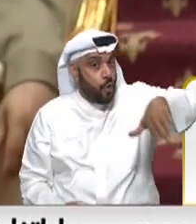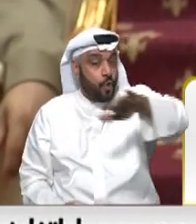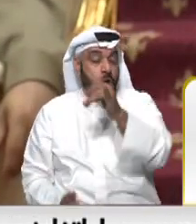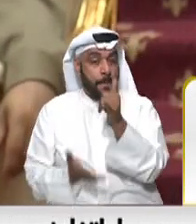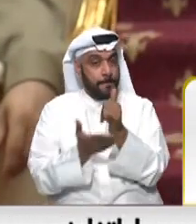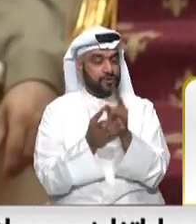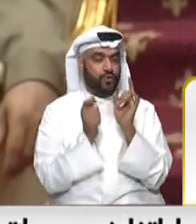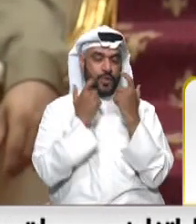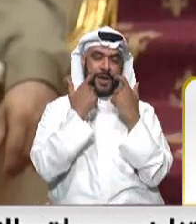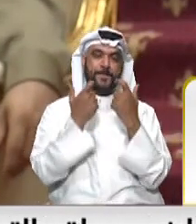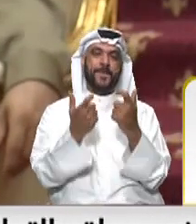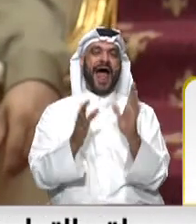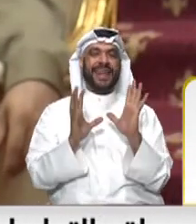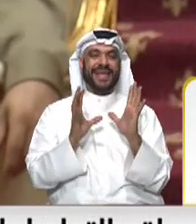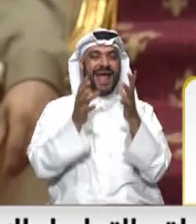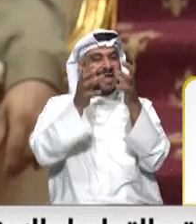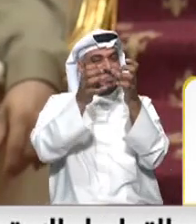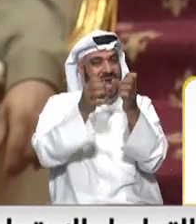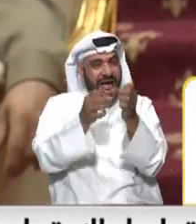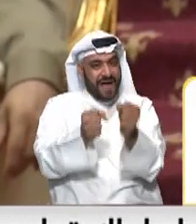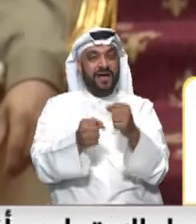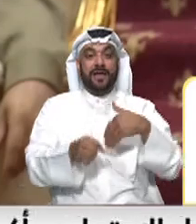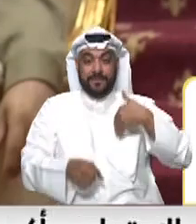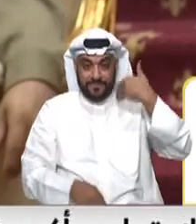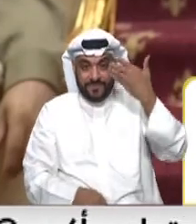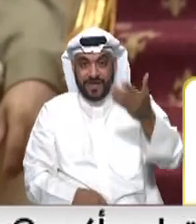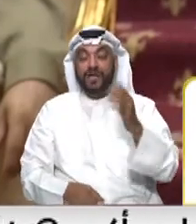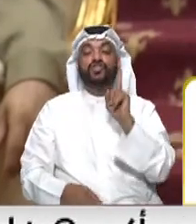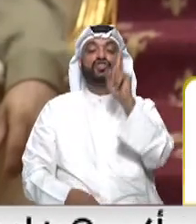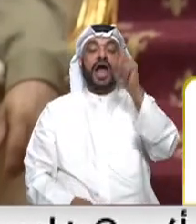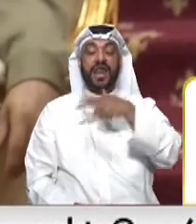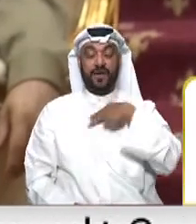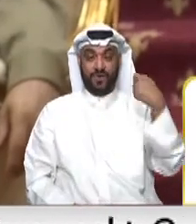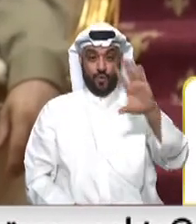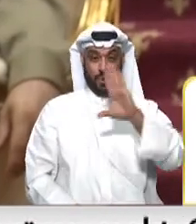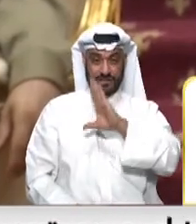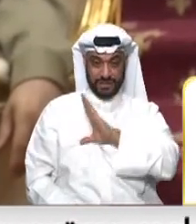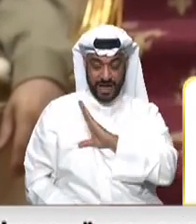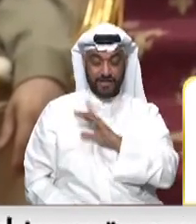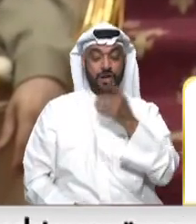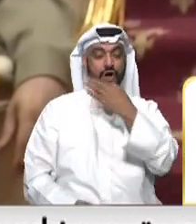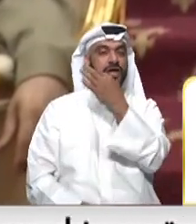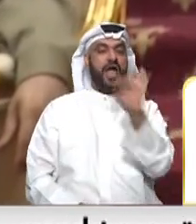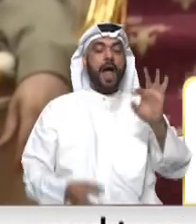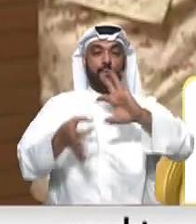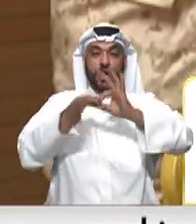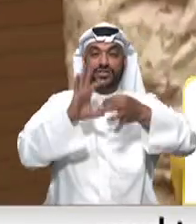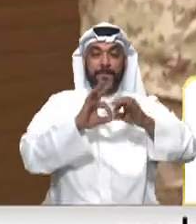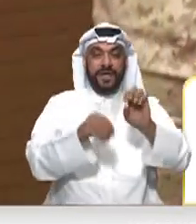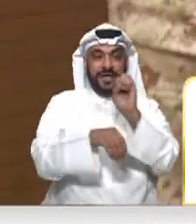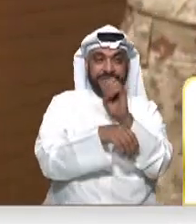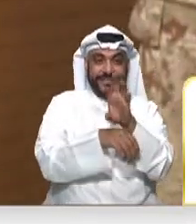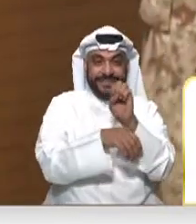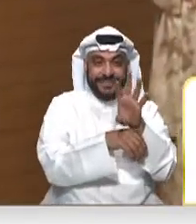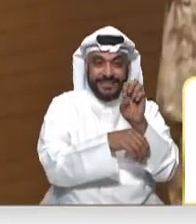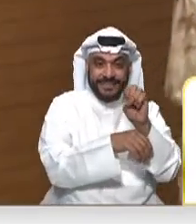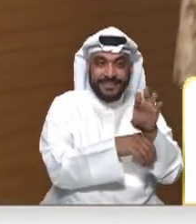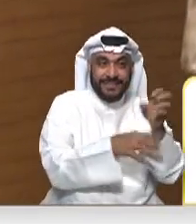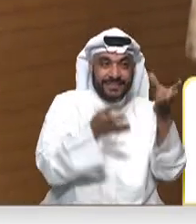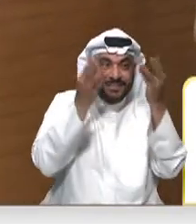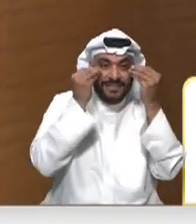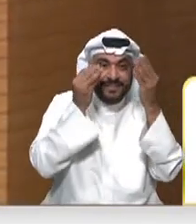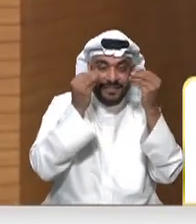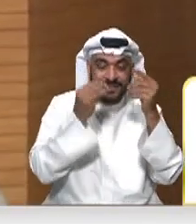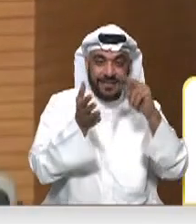المقيمين وسوف تكون الفعاليات في جميع الجهات العسكريه والمدنيه وجمعيات النفع العام تم خلال هذه